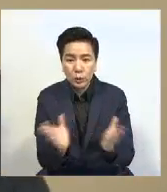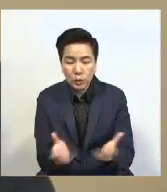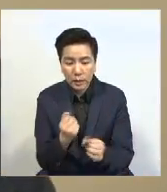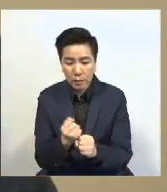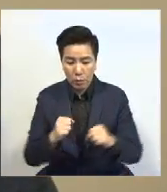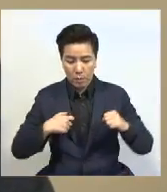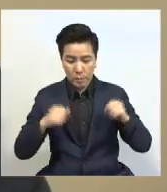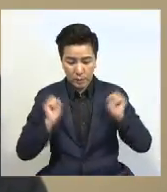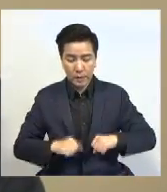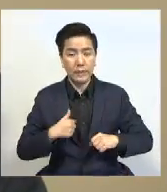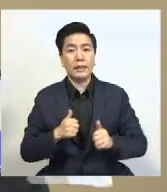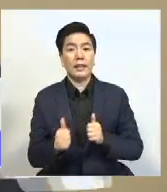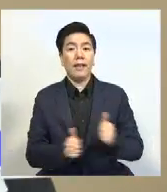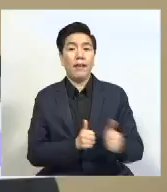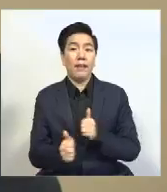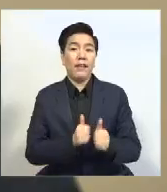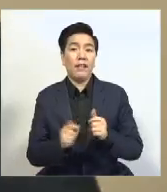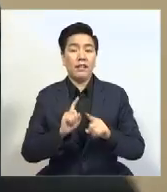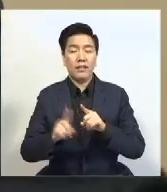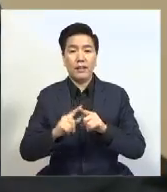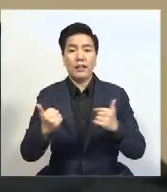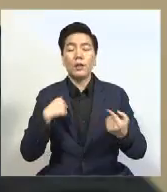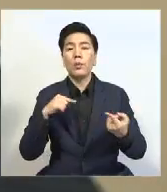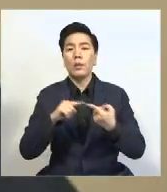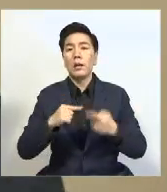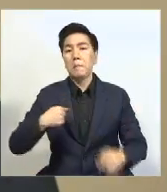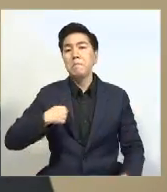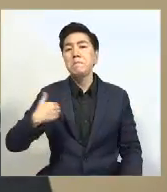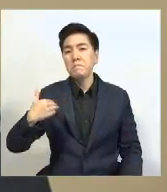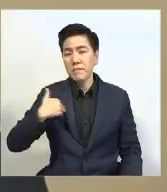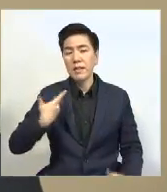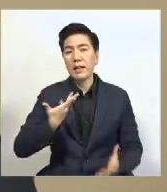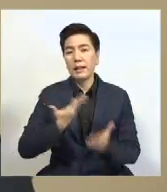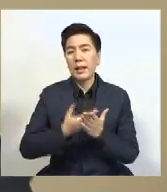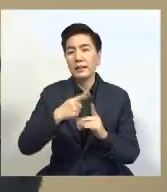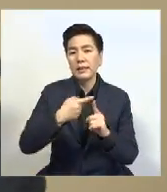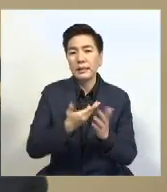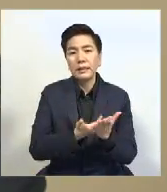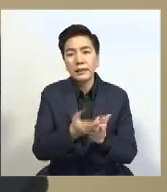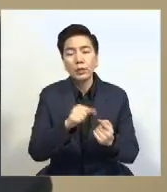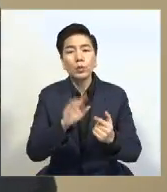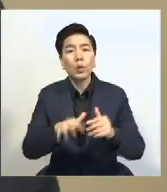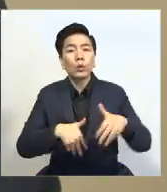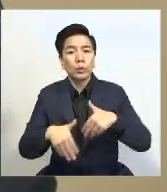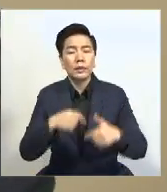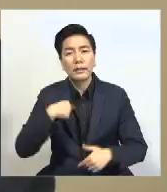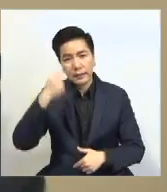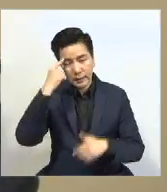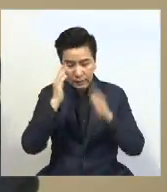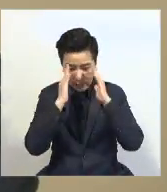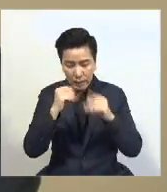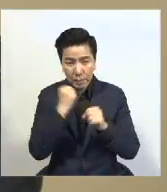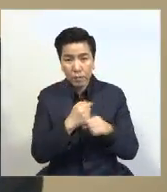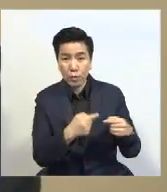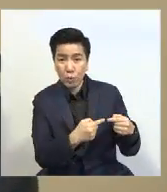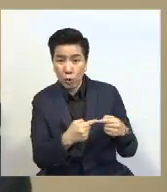างขีดความสามารถในการแข่งขันนะครับก็เรามีสินเชื่อธุรกิจชุมชนเนี่ยเราตั้งใจที่จะให้เป็นสินเชื่อต่อย